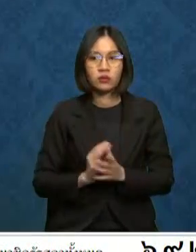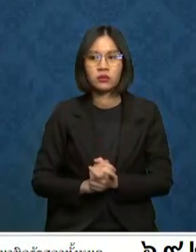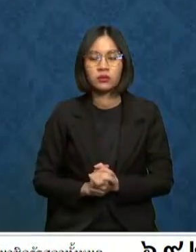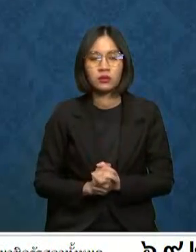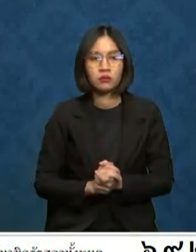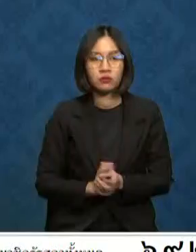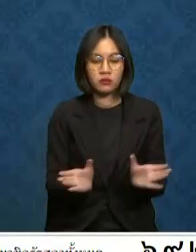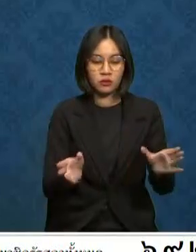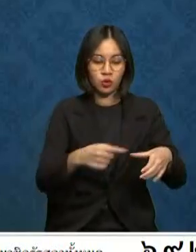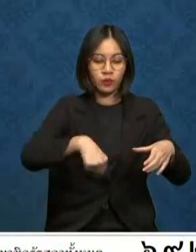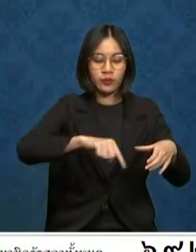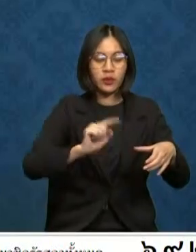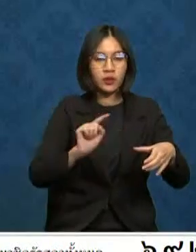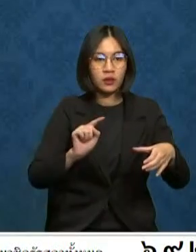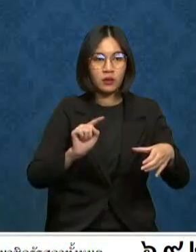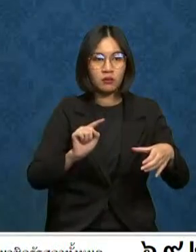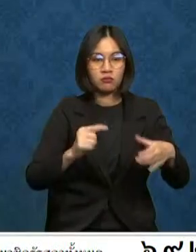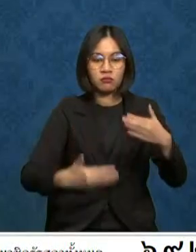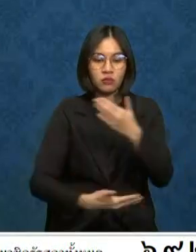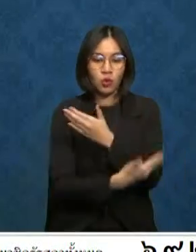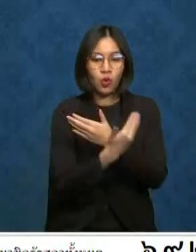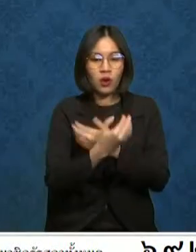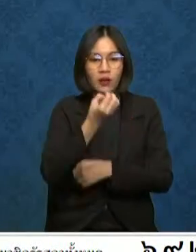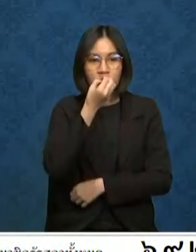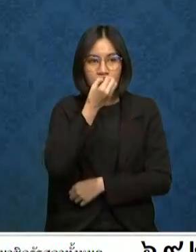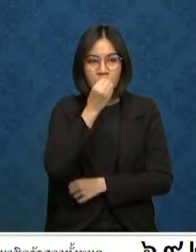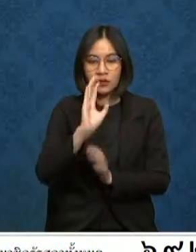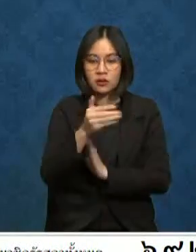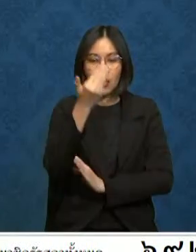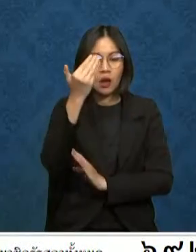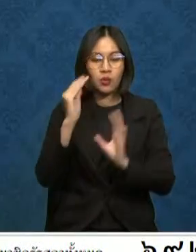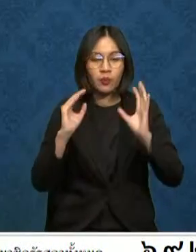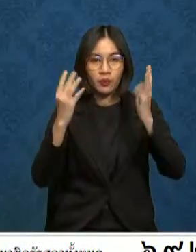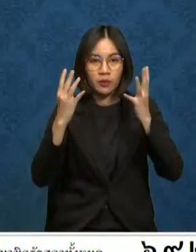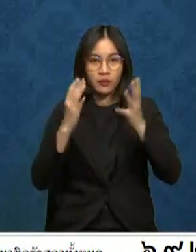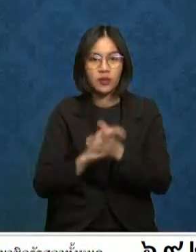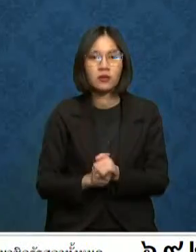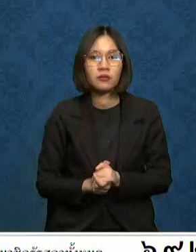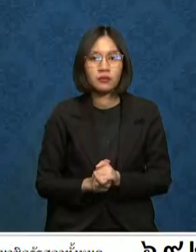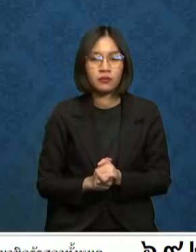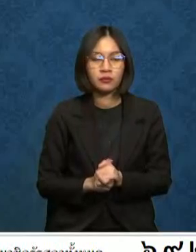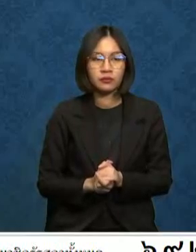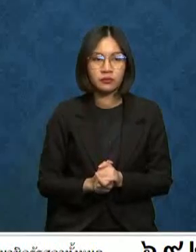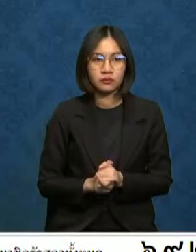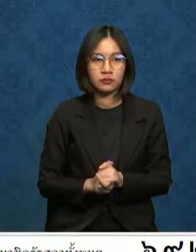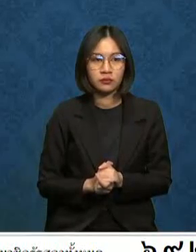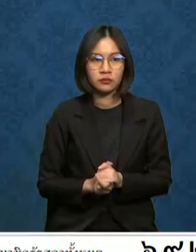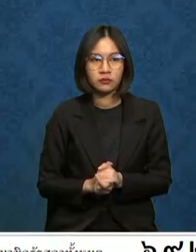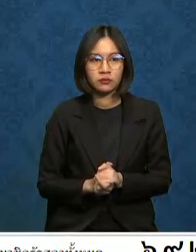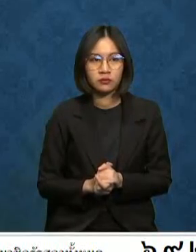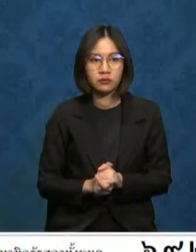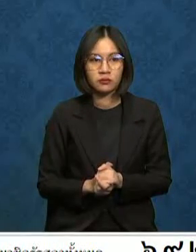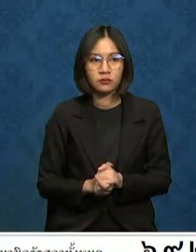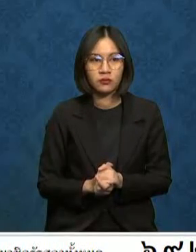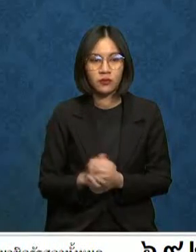พวกเขาเหล่านั้นนะครับไม่มีโอกาสได้รับประทานอาหารเช้าก่อนไปโรงเรียนเลยครับ